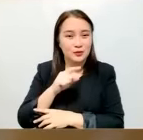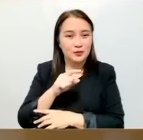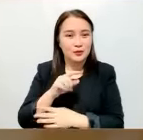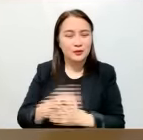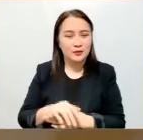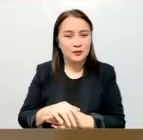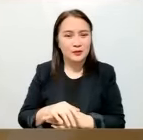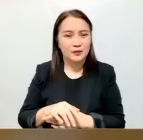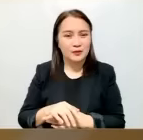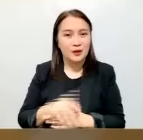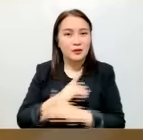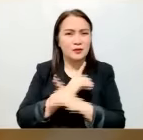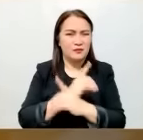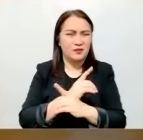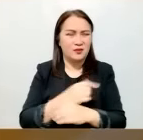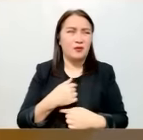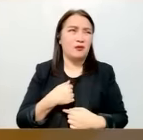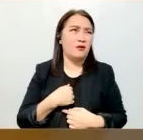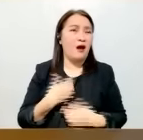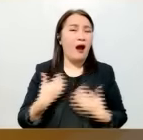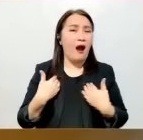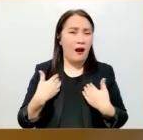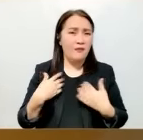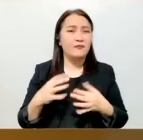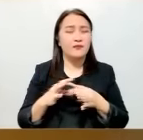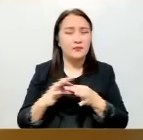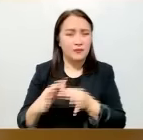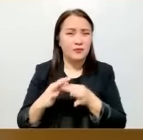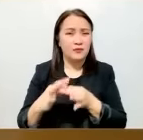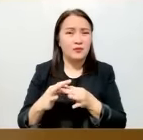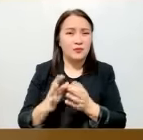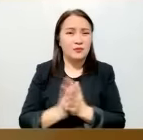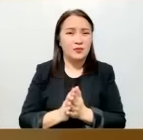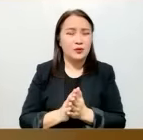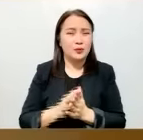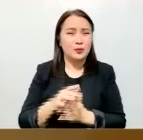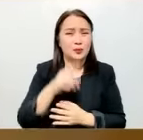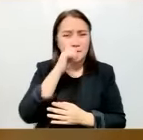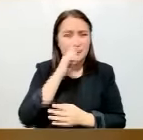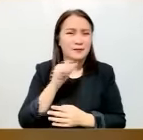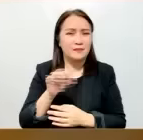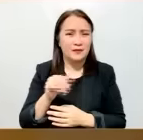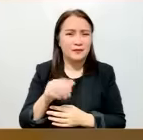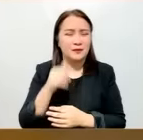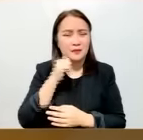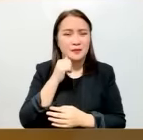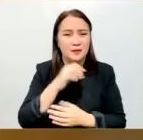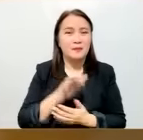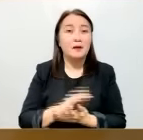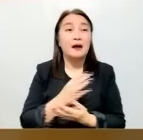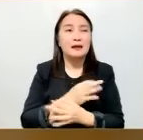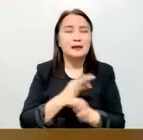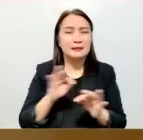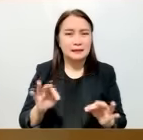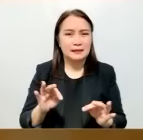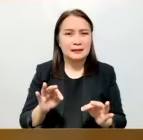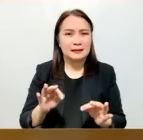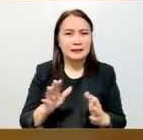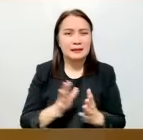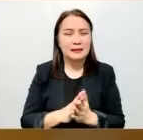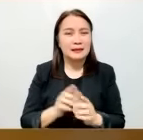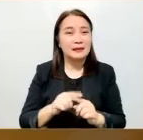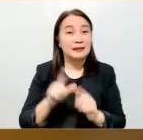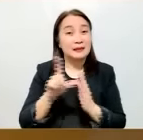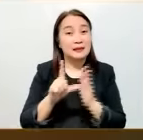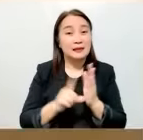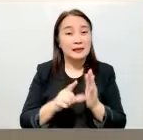Depensa ng sospek, meron silang relasyon ng dalagita. Sa ngayon, pinalaya muna ang sospek dahil sa desisyon ng piskalya ukol sa